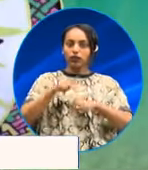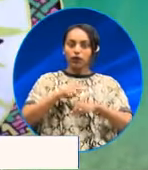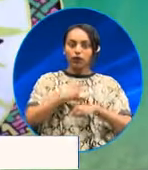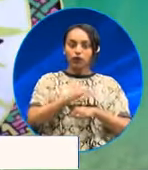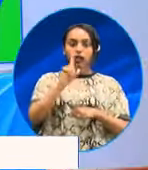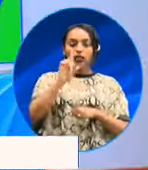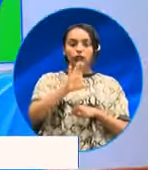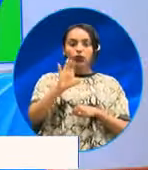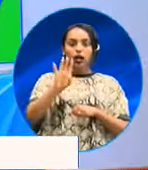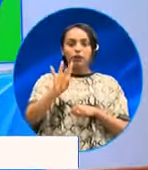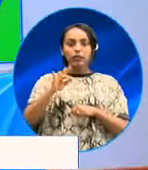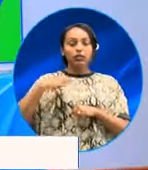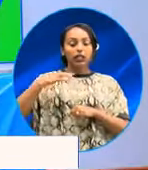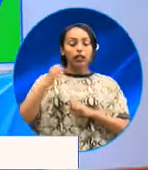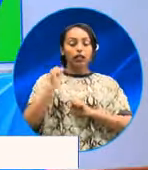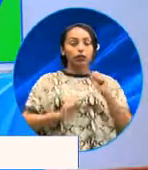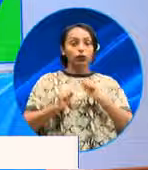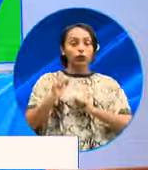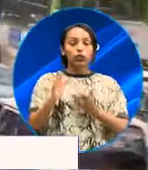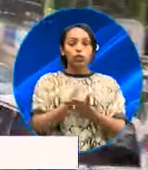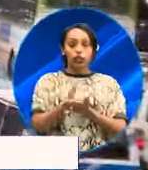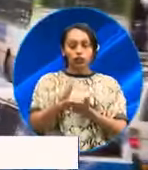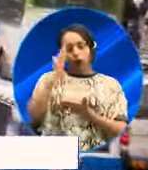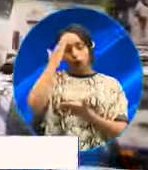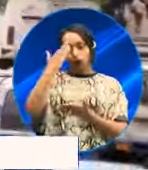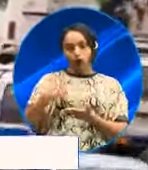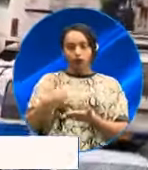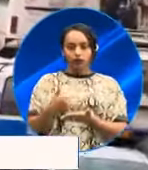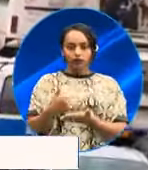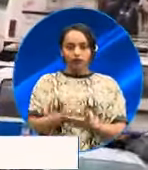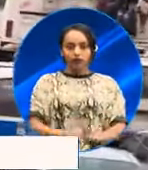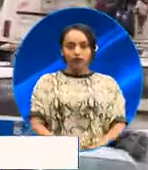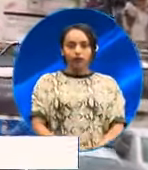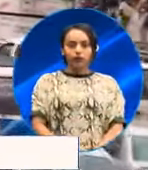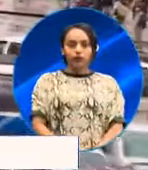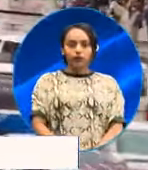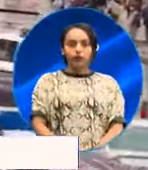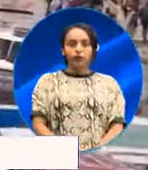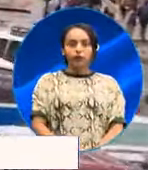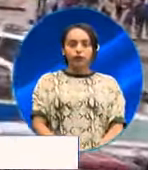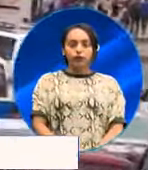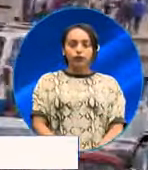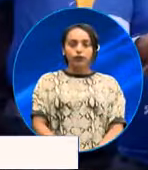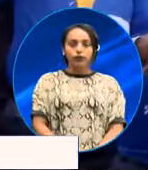ፓርቲዎችና 148 የግል ተወዳዳሪዎች እንደተሳተፉበት ይታወቃል።